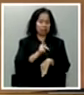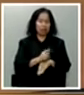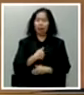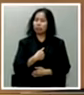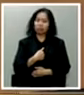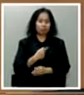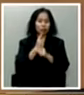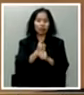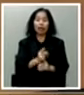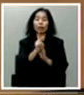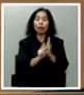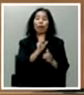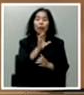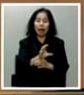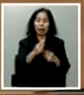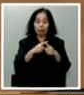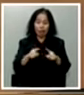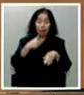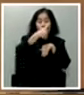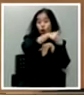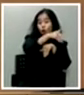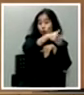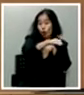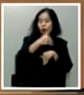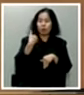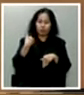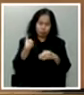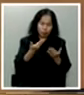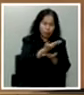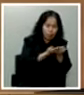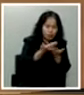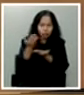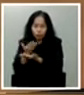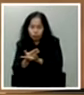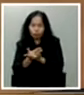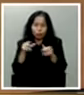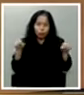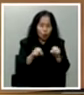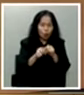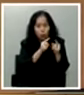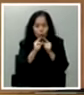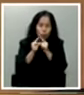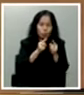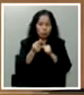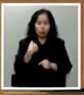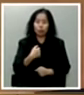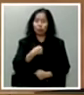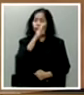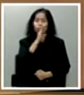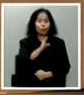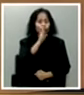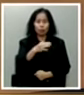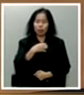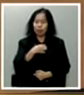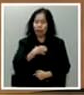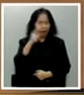ำอย่างอื่นได้แต่ว่าก็พยายามคุยข้างนอกกันเพื่อให้ทั้งสองฝ่ายได้หาข้อยุติว่าพูดตรงๆก็คือหาข้อยุ